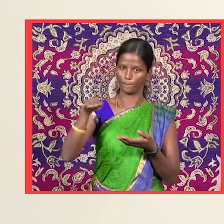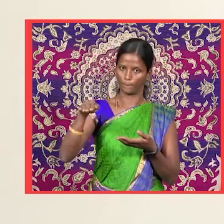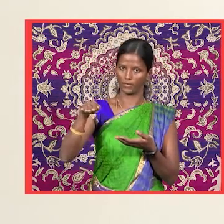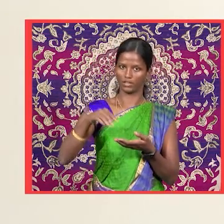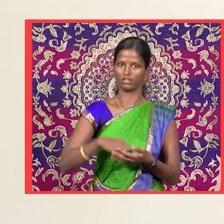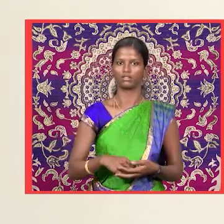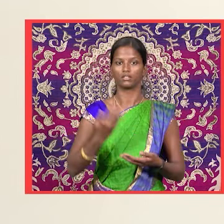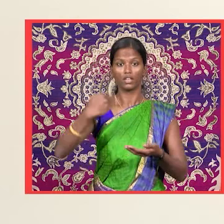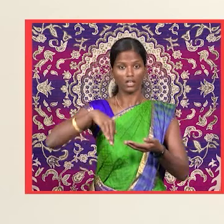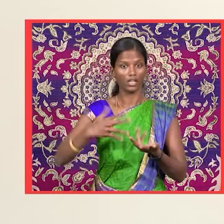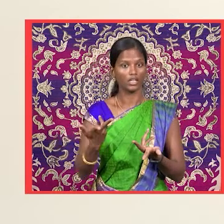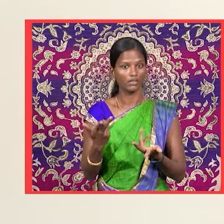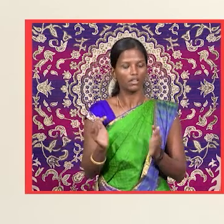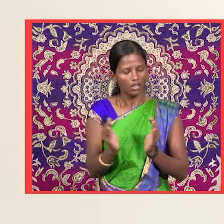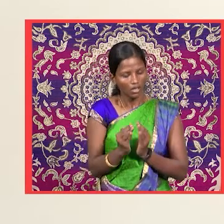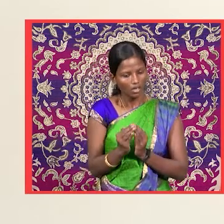பை